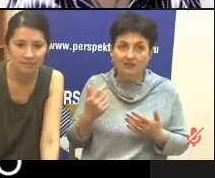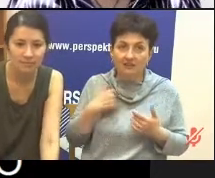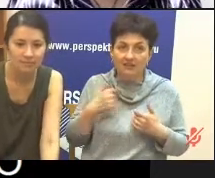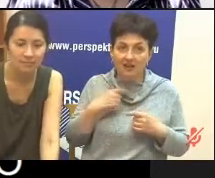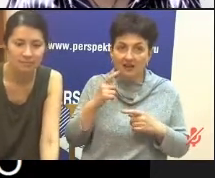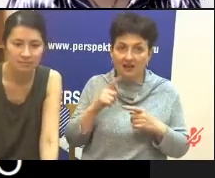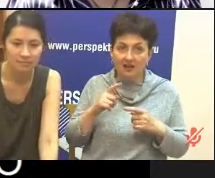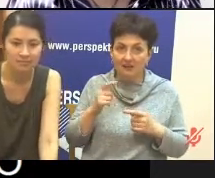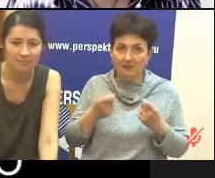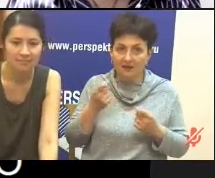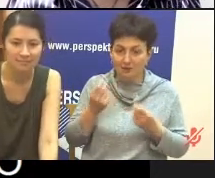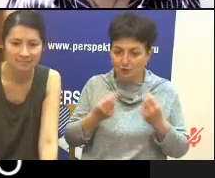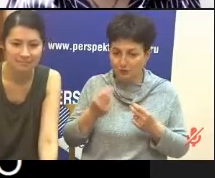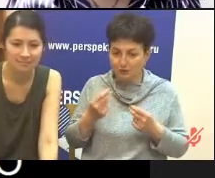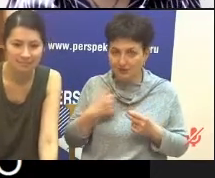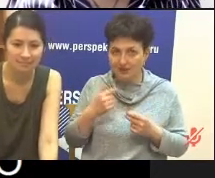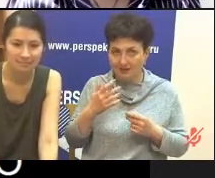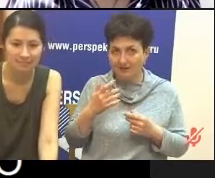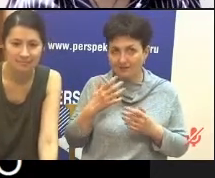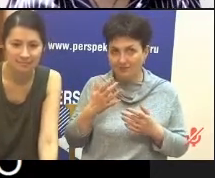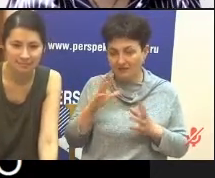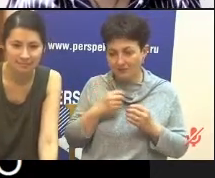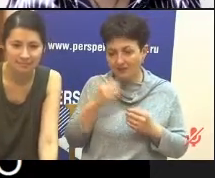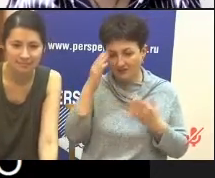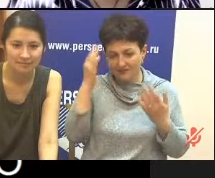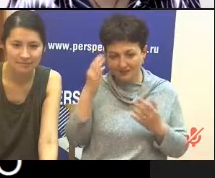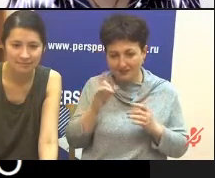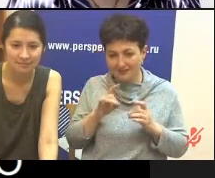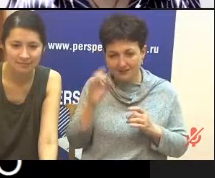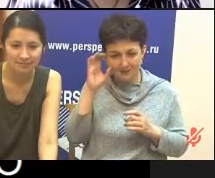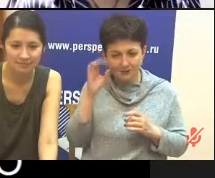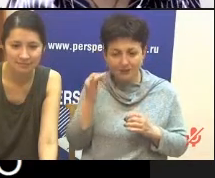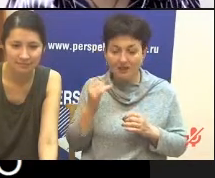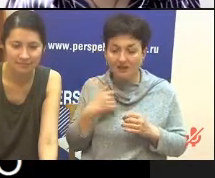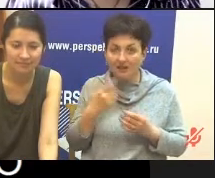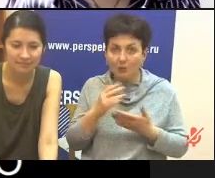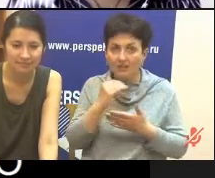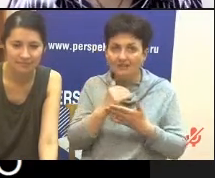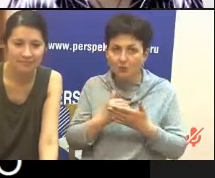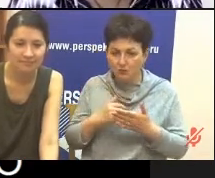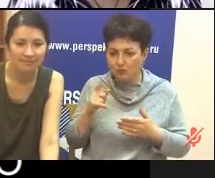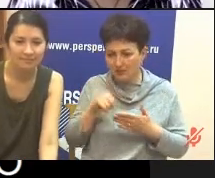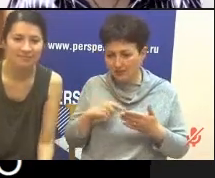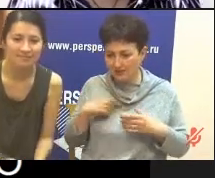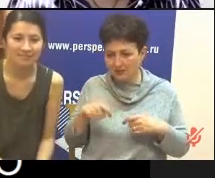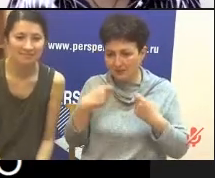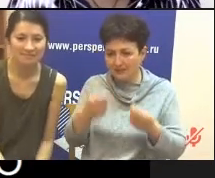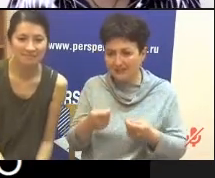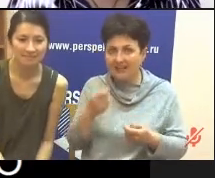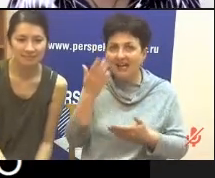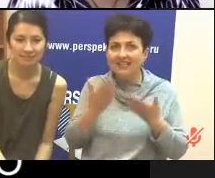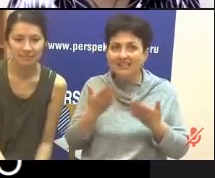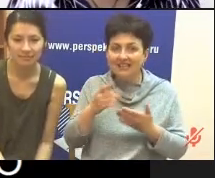а просто так случилось. Вот. Поэтому я сегодня редкостно мало шучу, обычно меня веселее слушать. Но я надеюсь, что, по крайней мере,